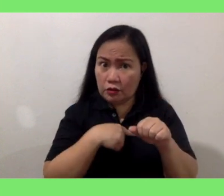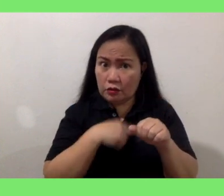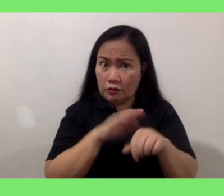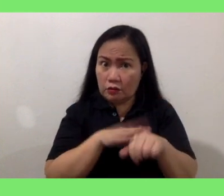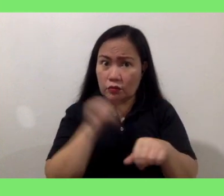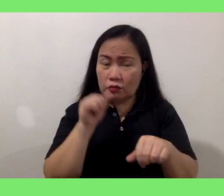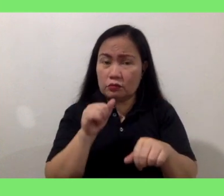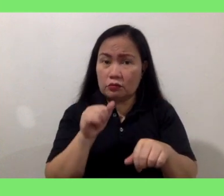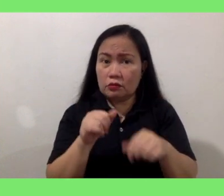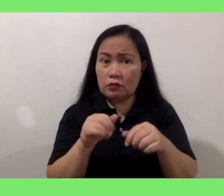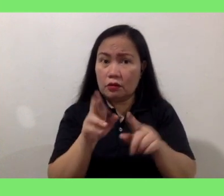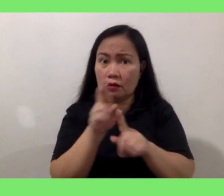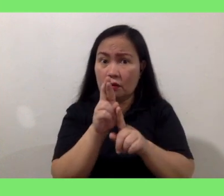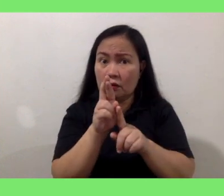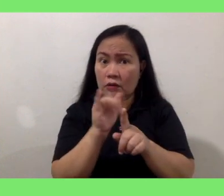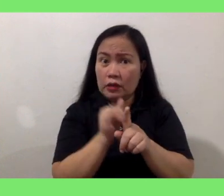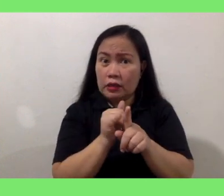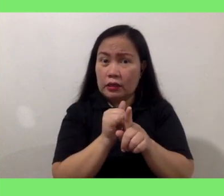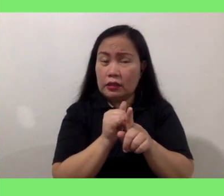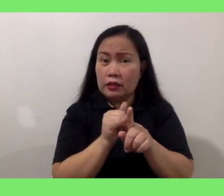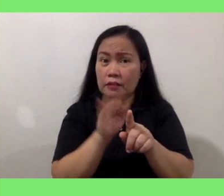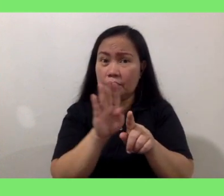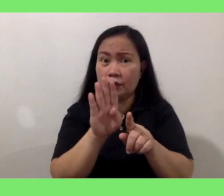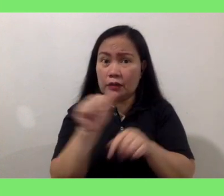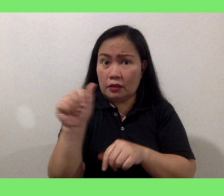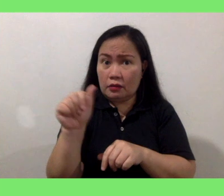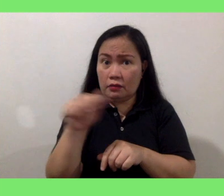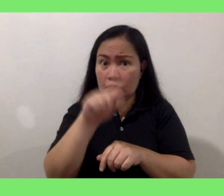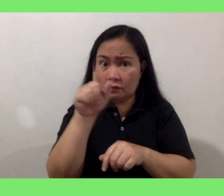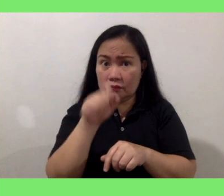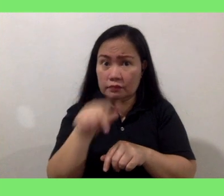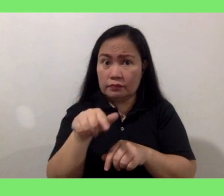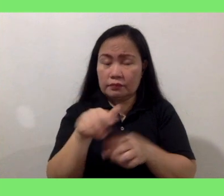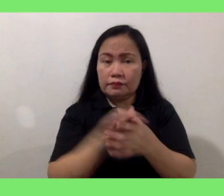tawagin ito na ray BA? So, halimbawa, ito yung